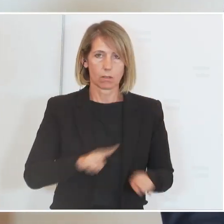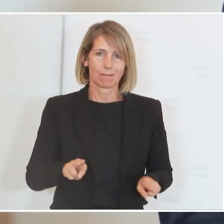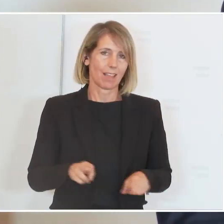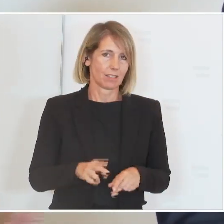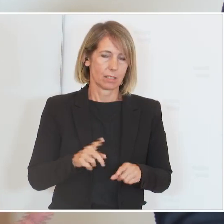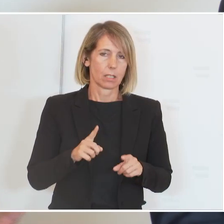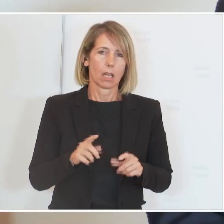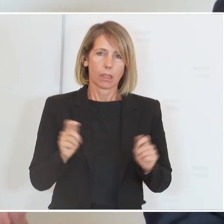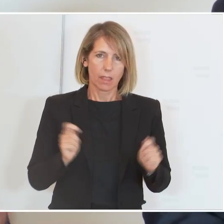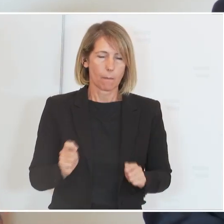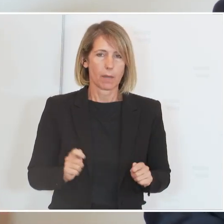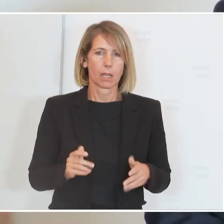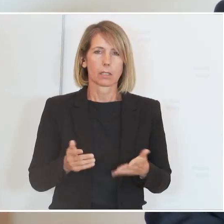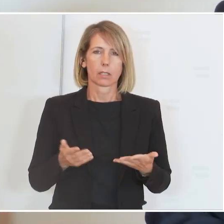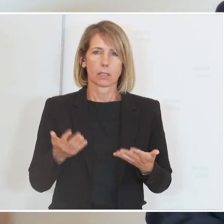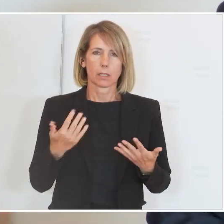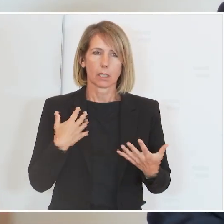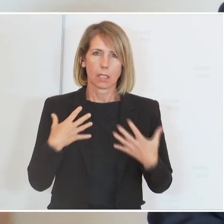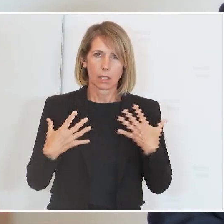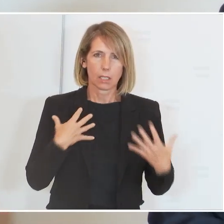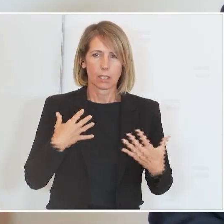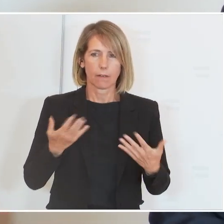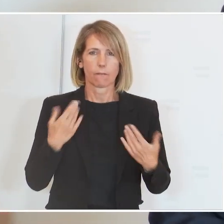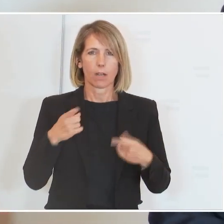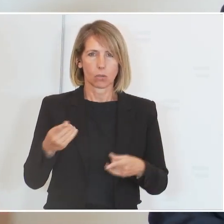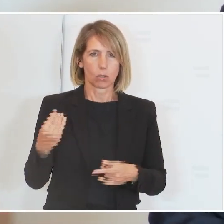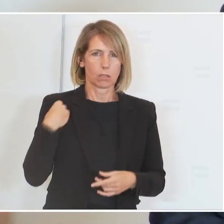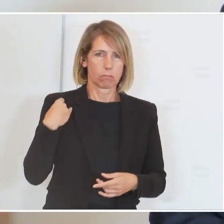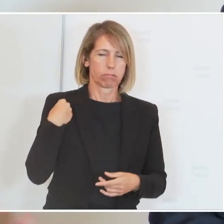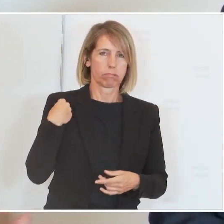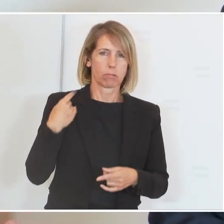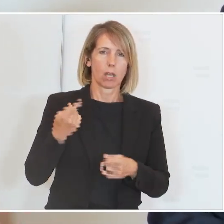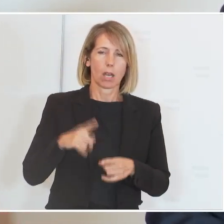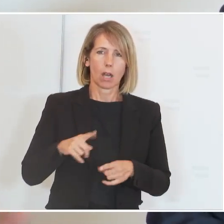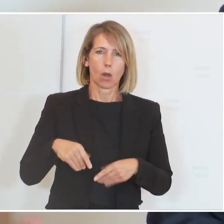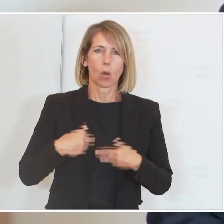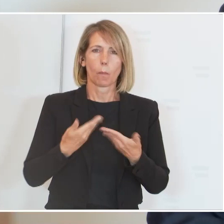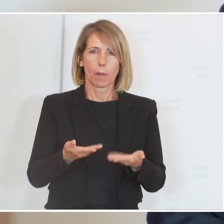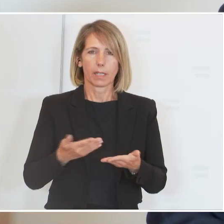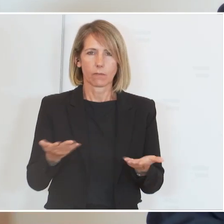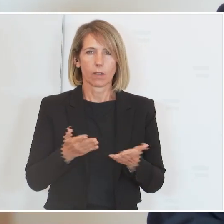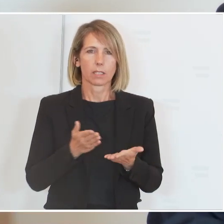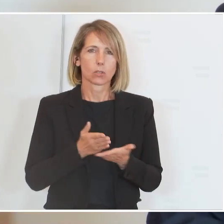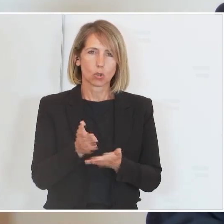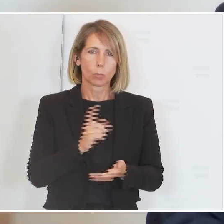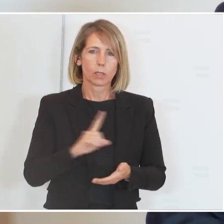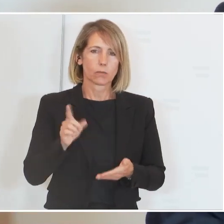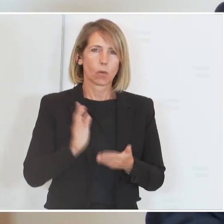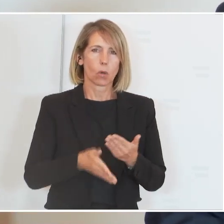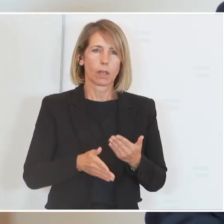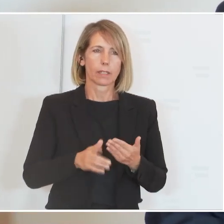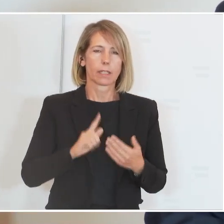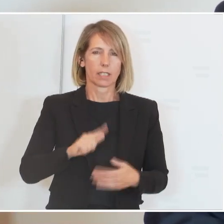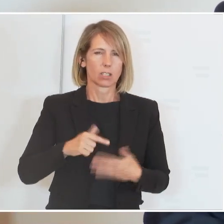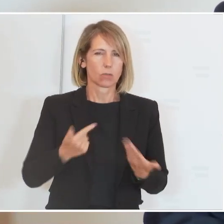ich glaube, die Dramatik, die dort uns übermittelt worden ist, hat ja dann auch dazu geführt, dass wir übers Wochenende innerhalb von